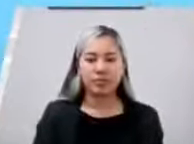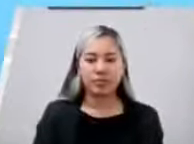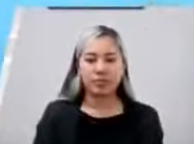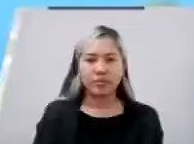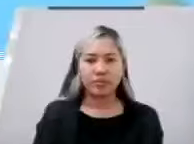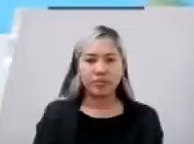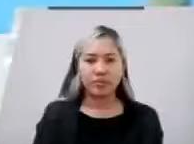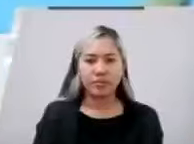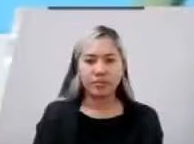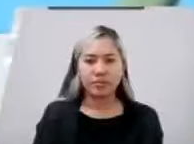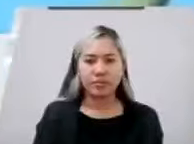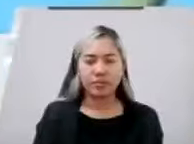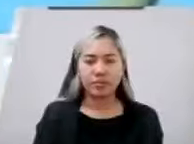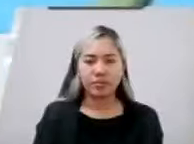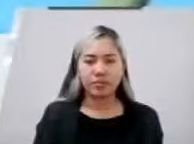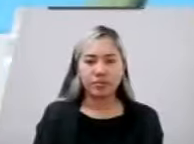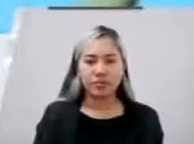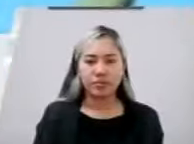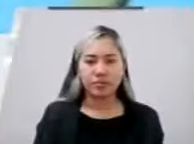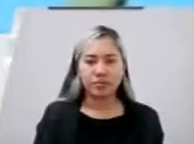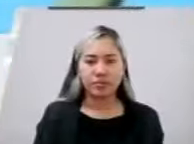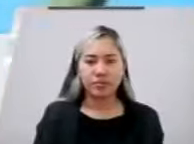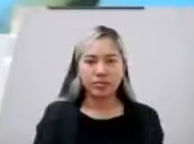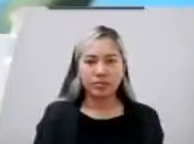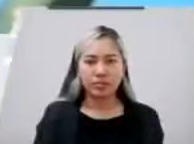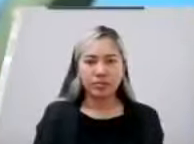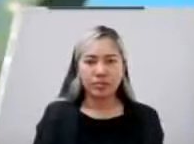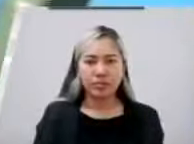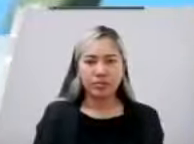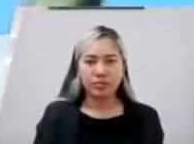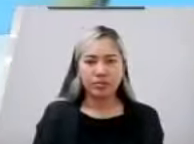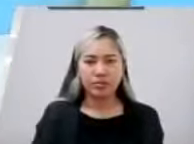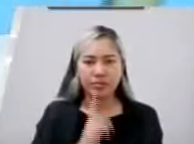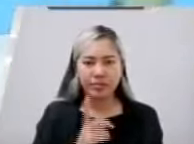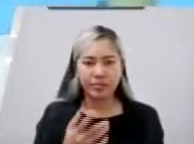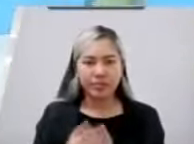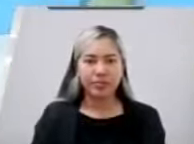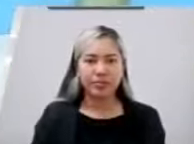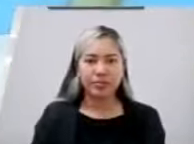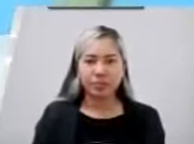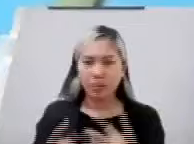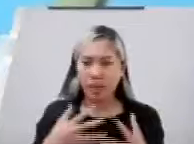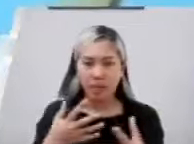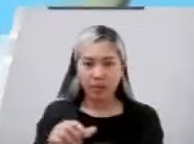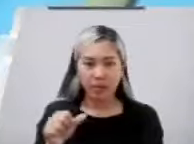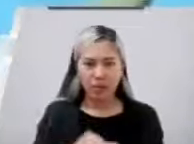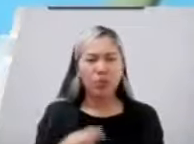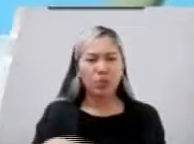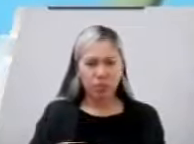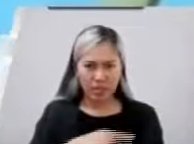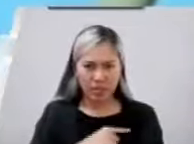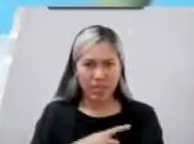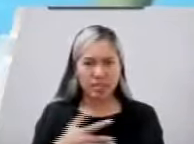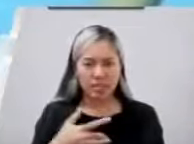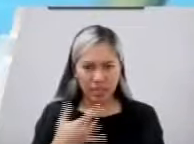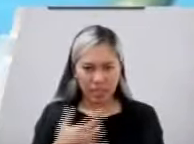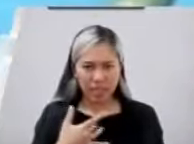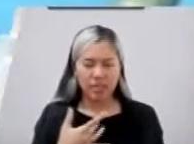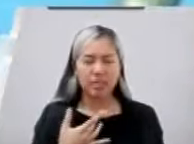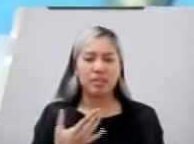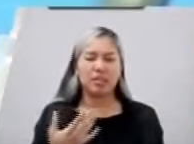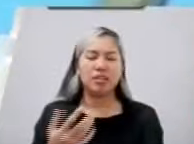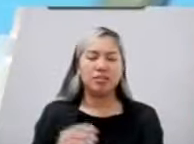Kaya mo yan, Insik! Kahit matalo, champion ka pa rin sa amin. Bawi na lang next